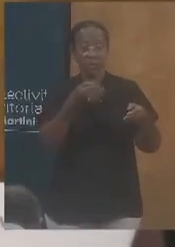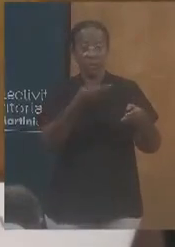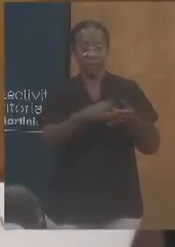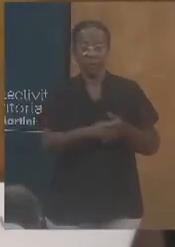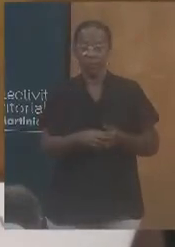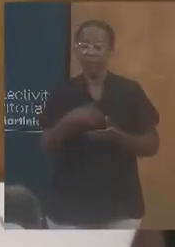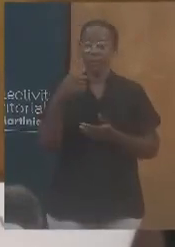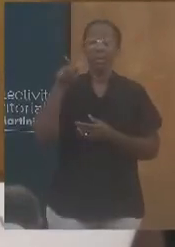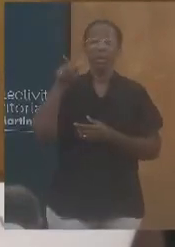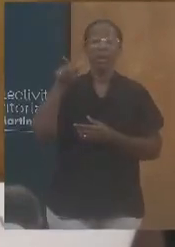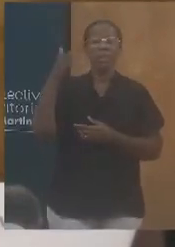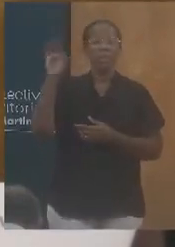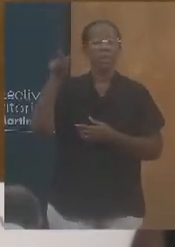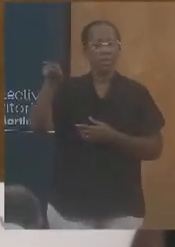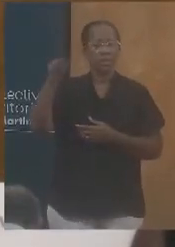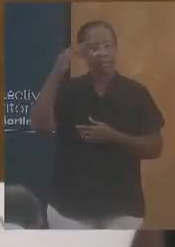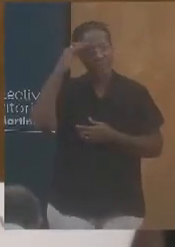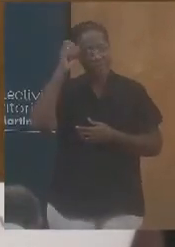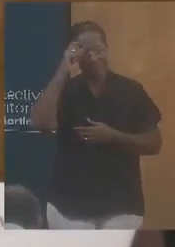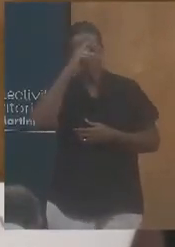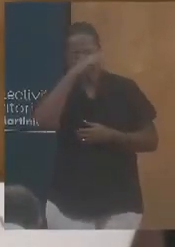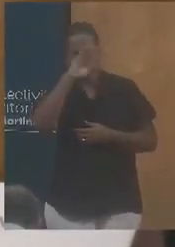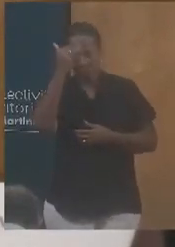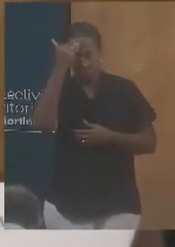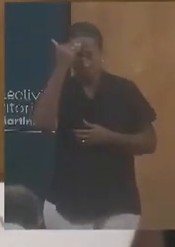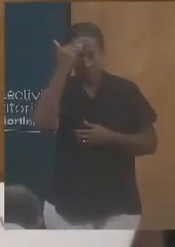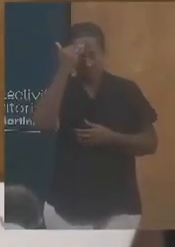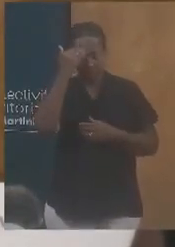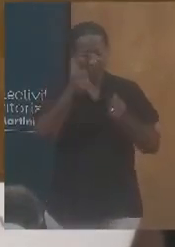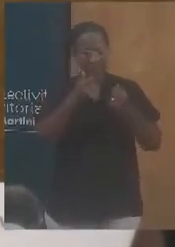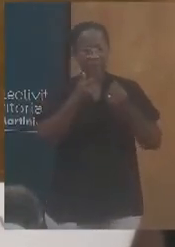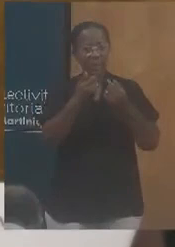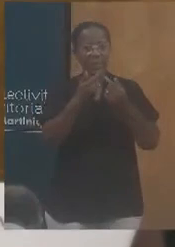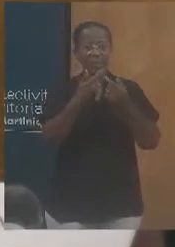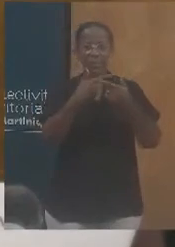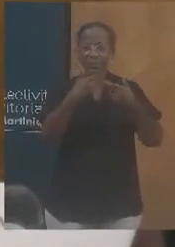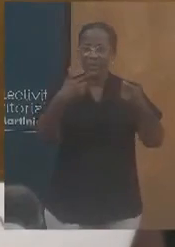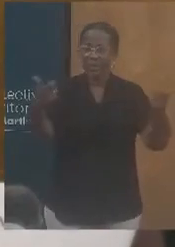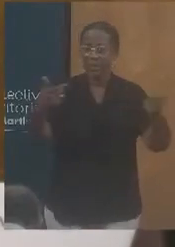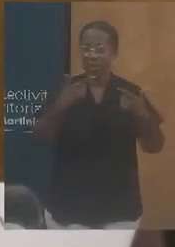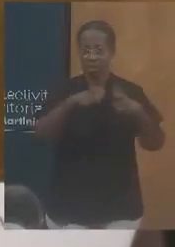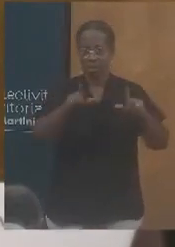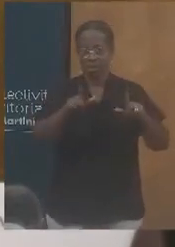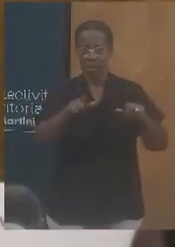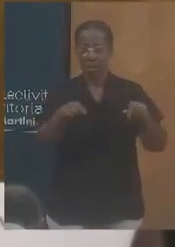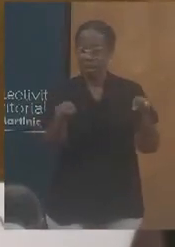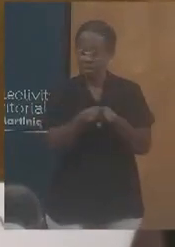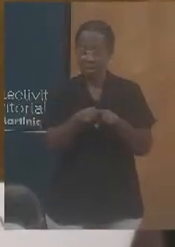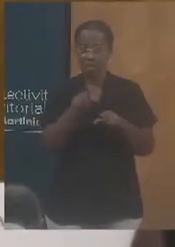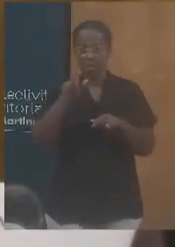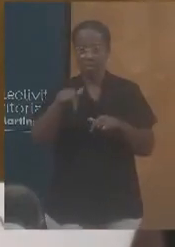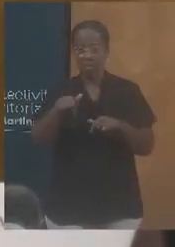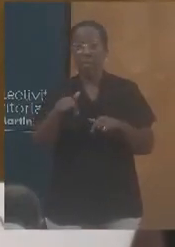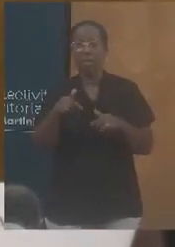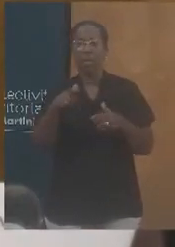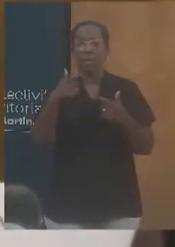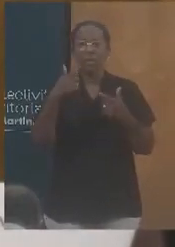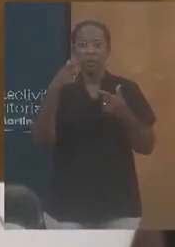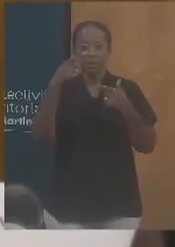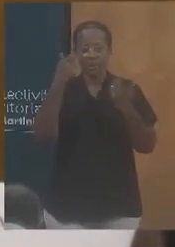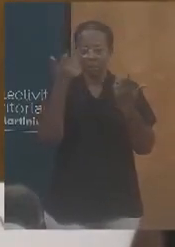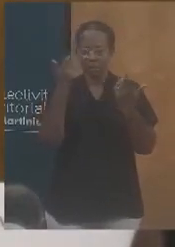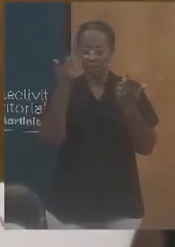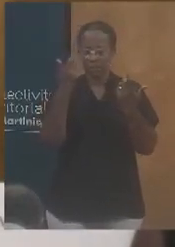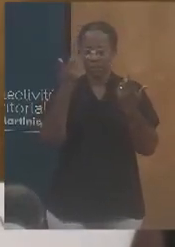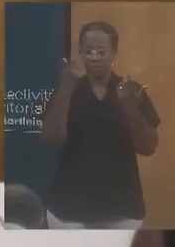mal à reconnaître la diversité linguistique, comme elle a du mal à reconnaître la diversité culturelle. Les deux sont